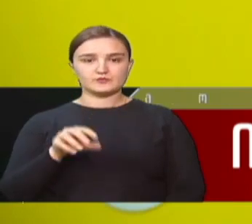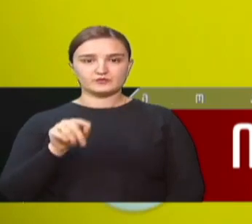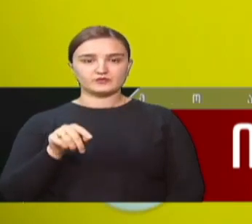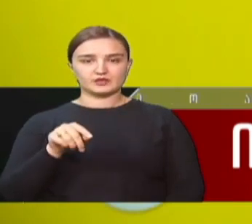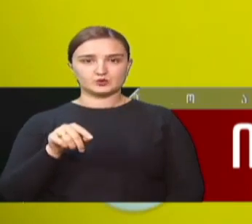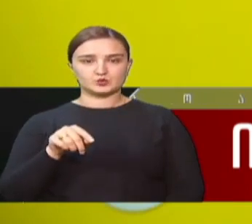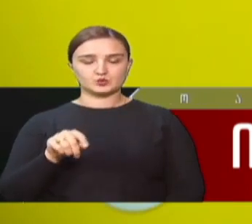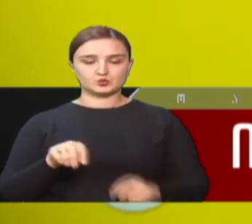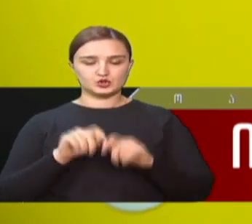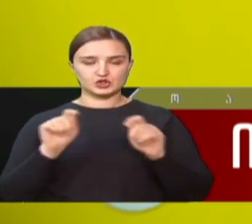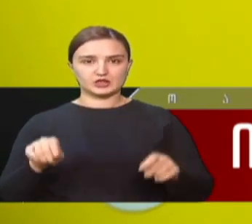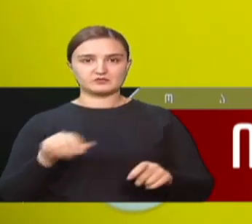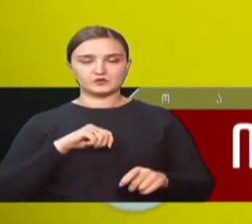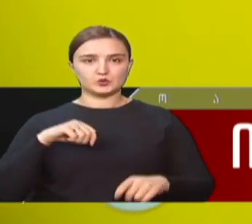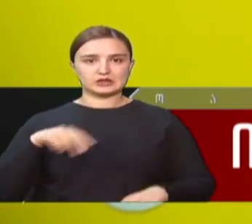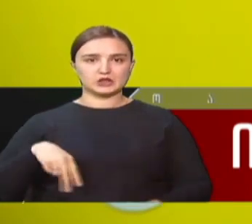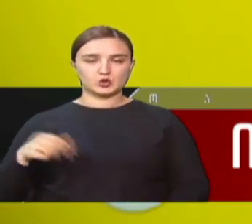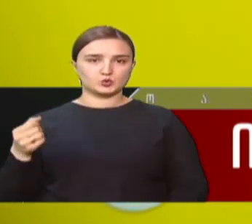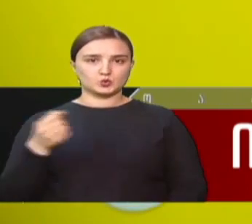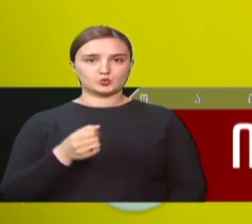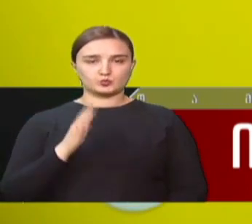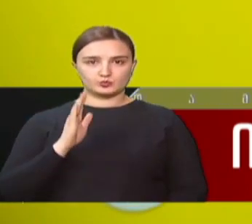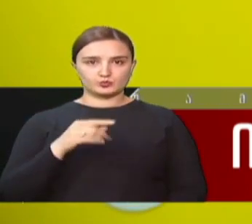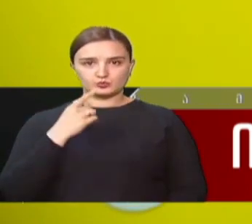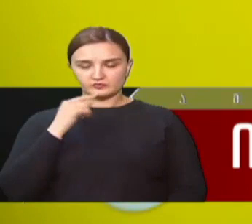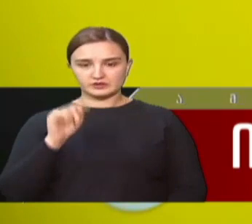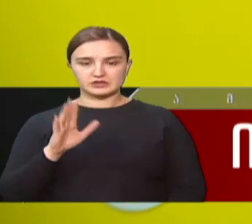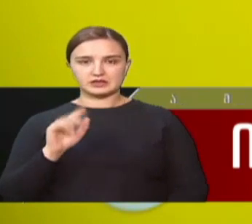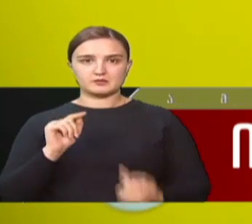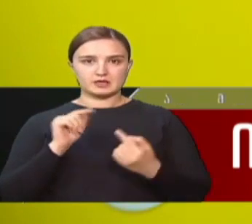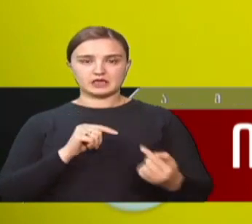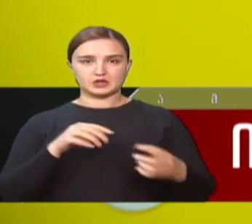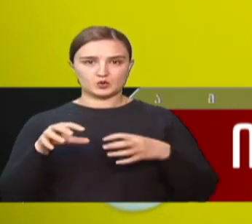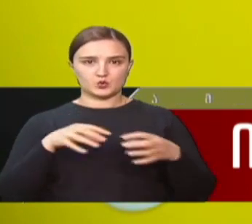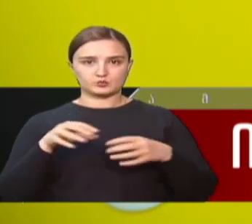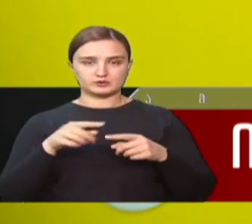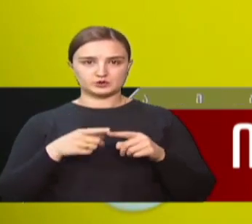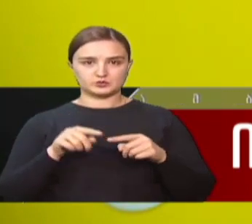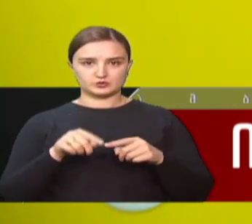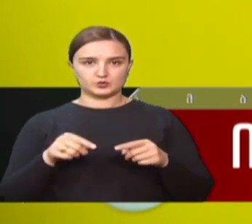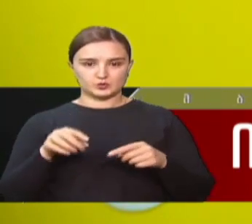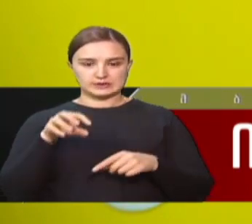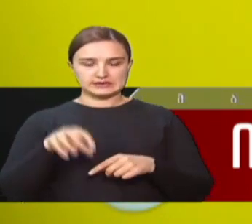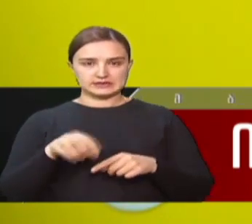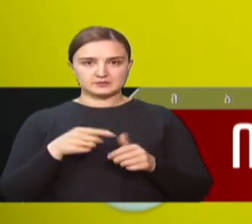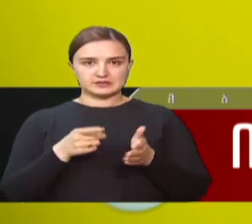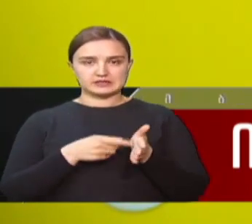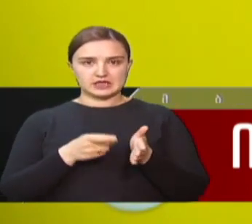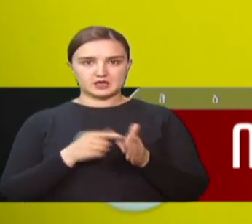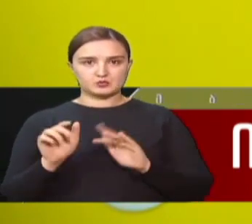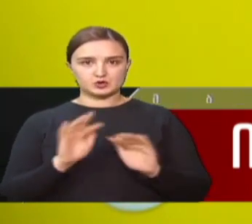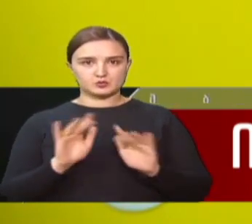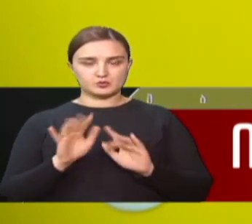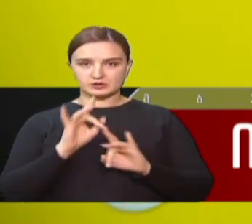დირექტორს თვითონ დანიშნავს, თვითონ ღარიბაშვილი, და ეს იქნება ანტიკორუფციული უწყება, რომელსაც საგამოძიებო ფუნქცია